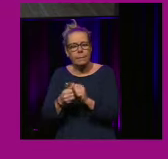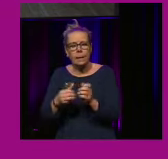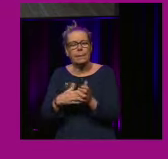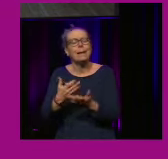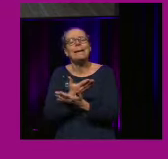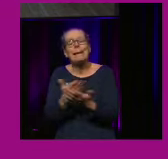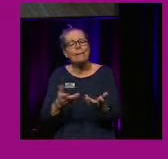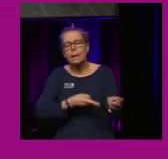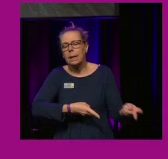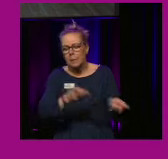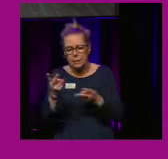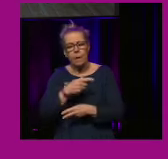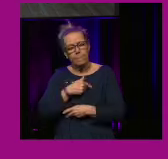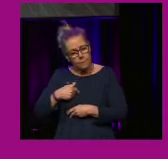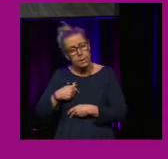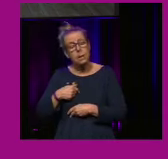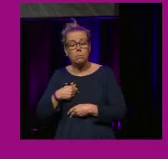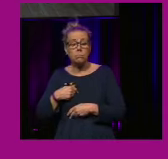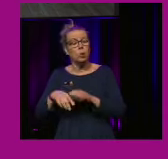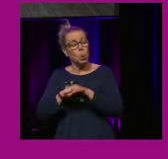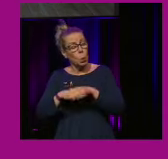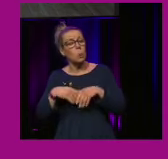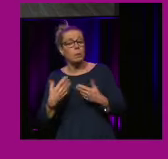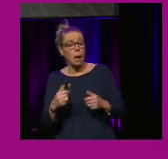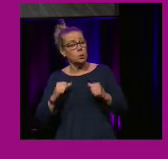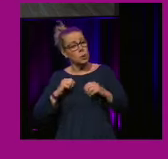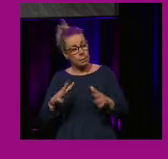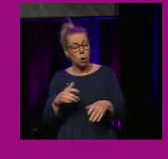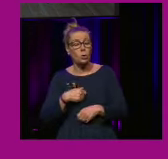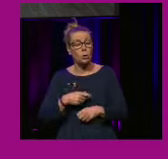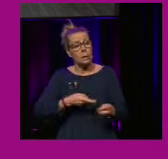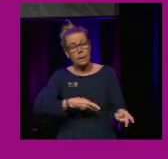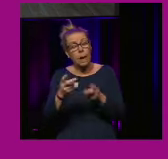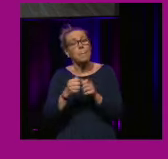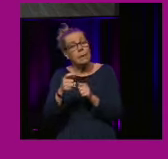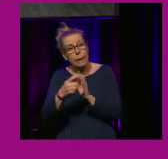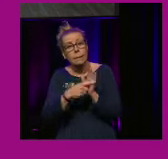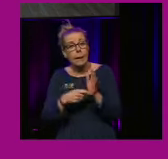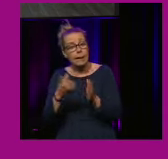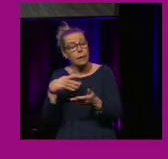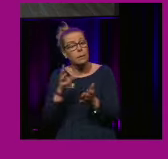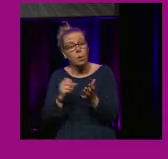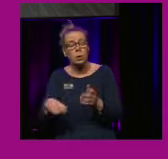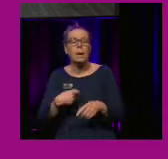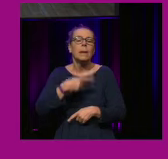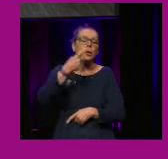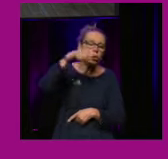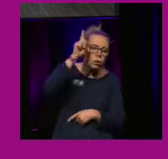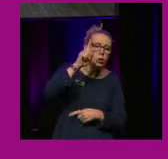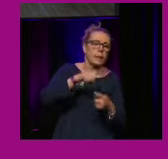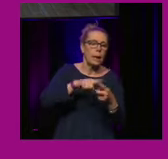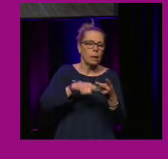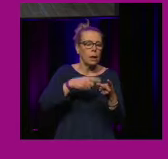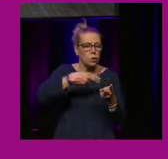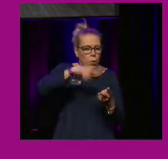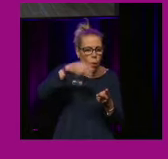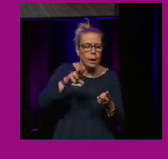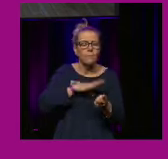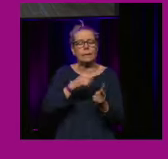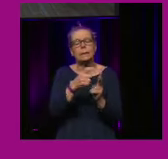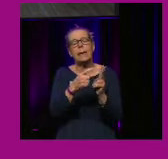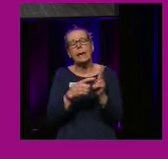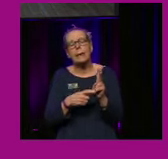vi utgår ifrån att det är demokratiskt, men den regeln går att ta bort. Men i Tyskland och Norge så finns det regler som